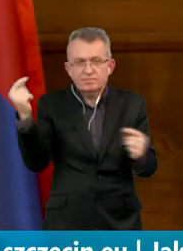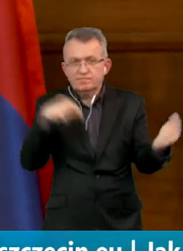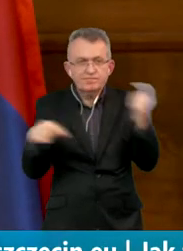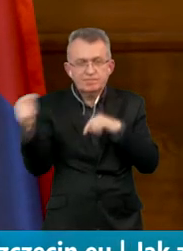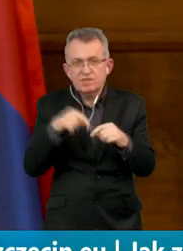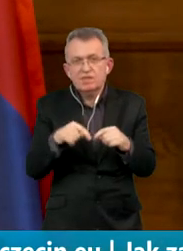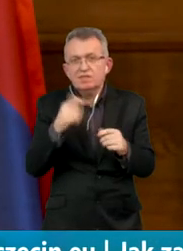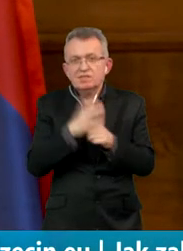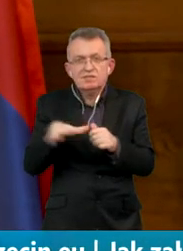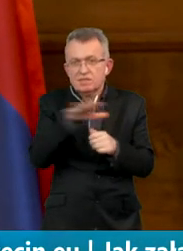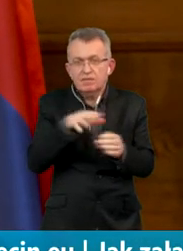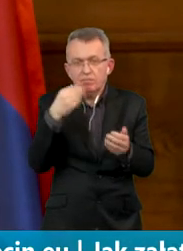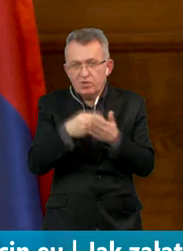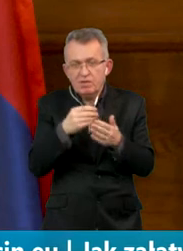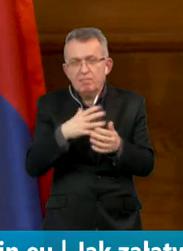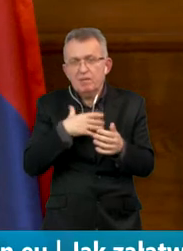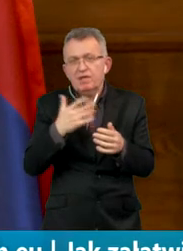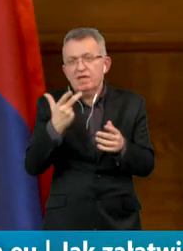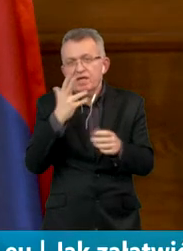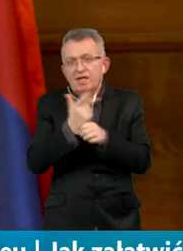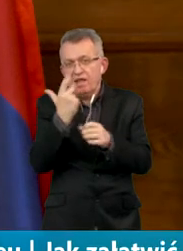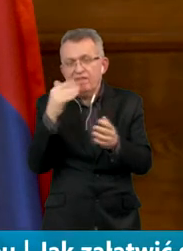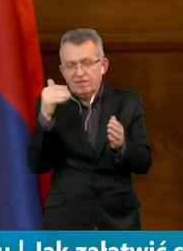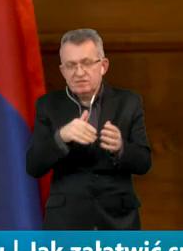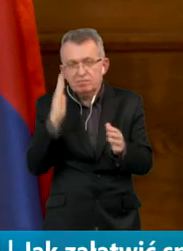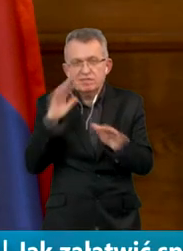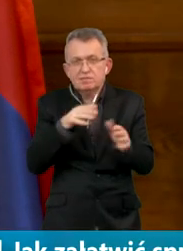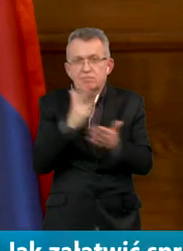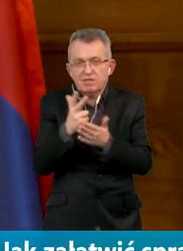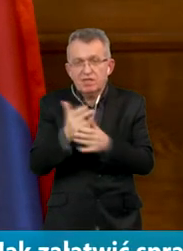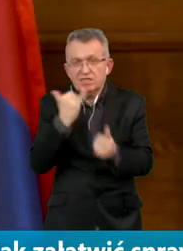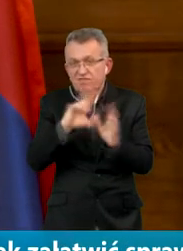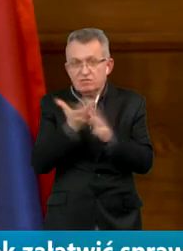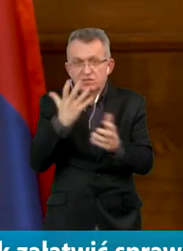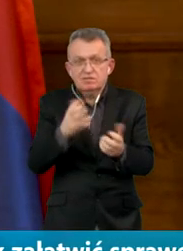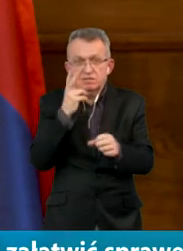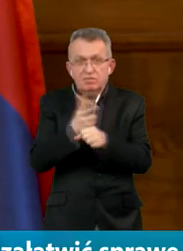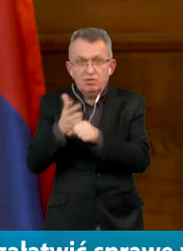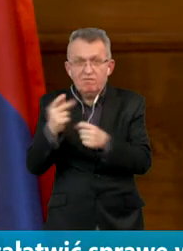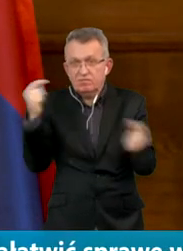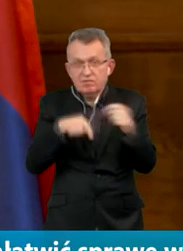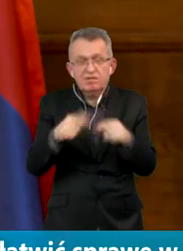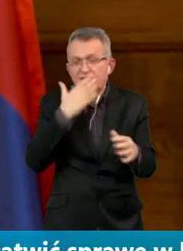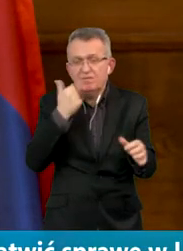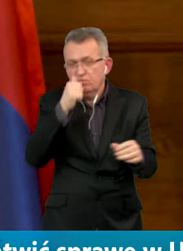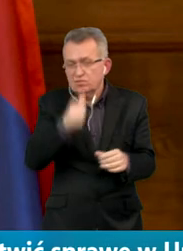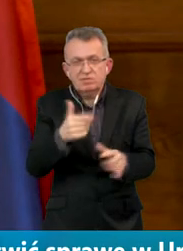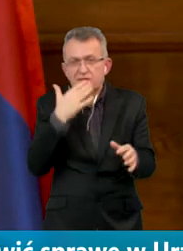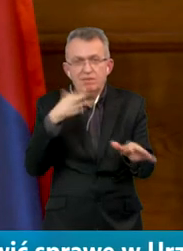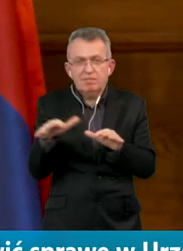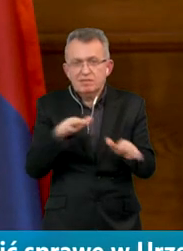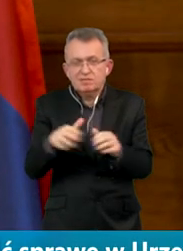W strefie płatnego parkowania mamy tylko kilka tysięcy miejsc parkingowych. Gdyby wszyscy chcieli zaparkować z zewnątrz, no takiej możliwości po prostu